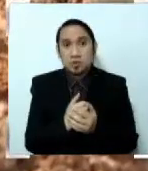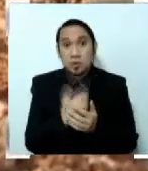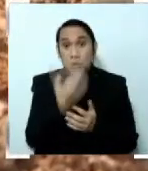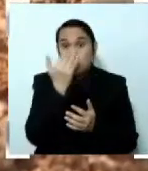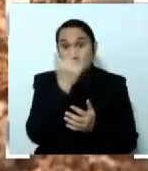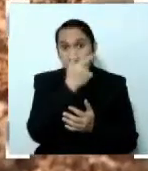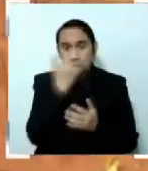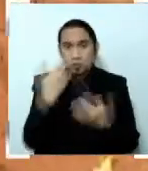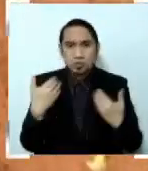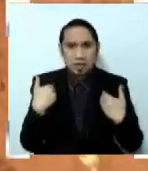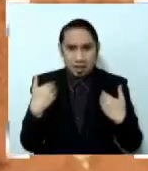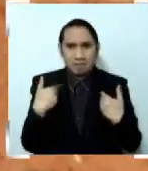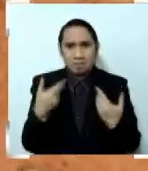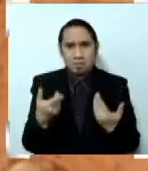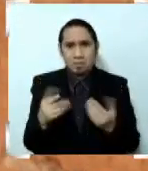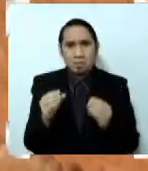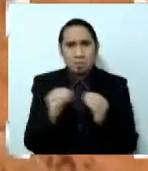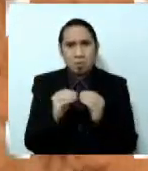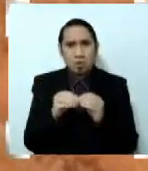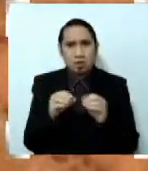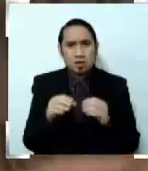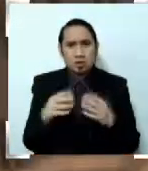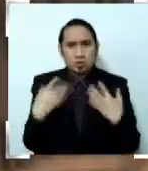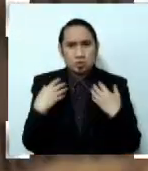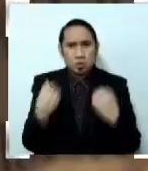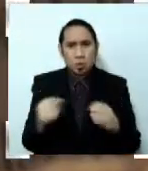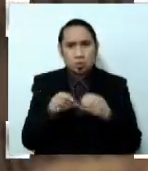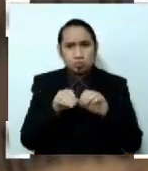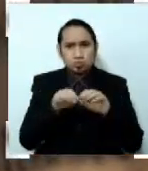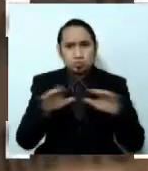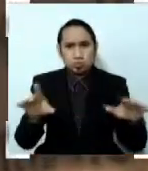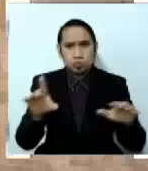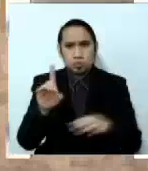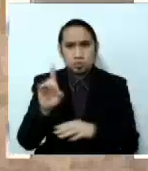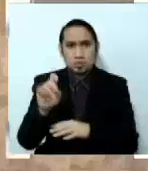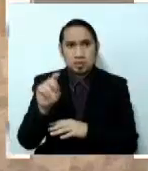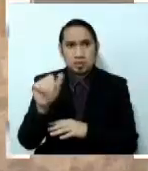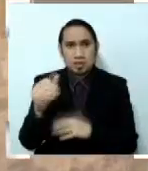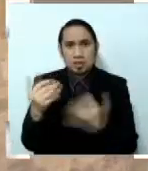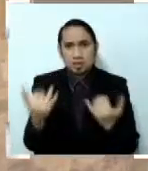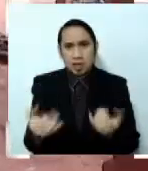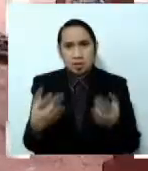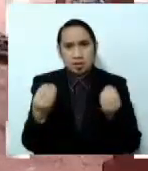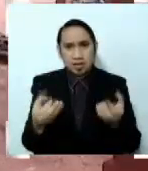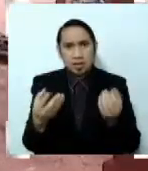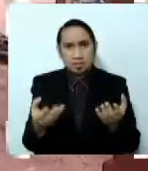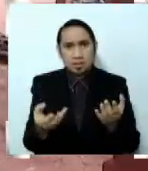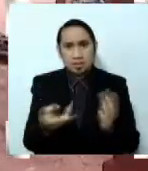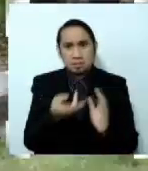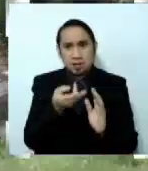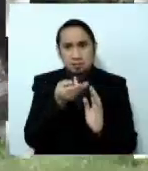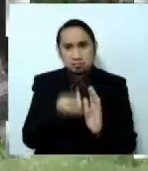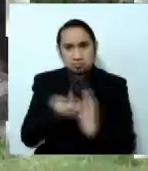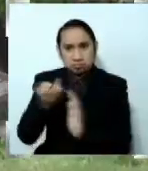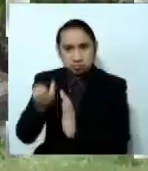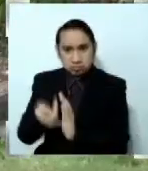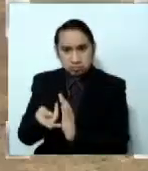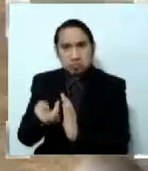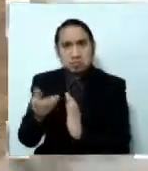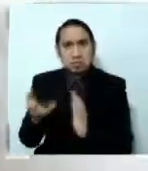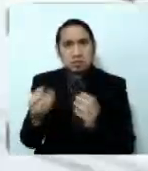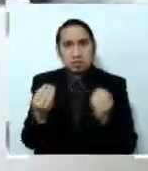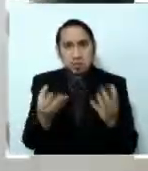masakakahawang Delta variant. Parami na parami ang mga bagong hukay na puntod sa sementeryo nito. Double time na sa pagtatrabaho ang mga gumagawa ng